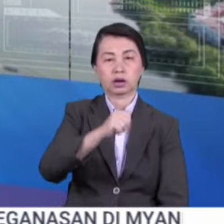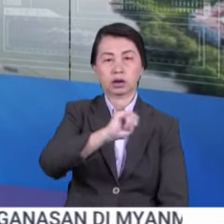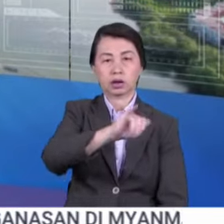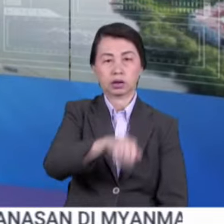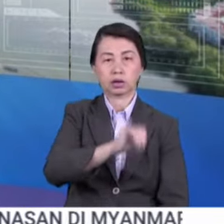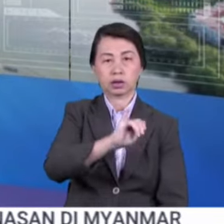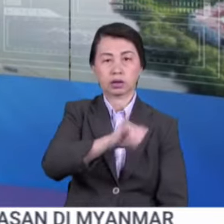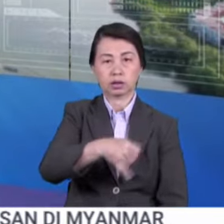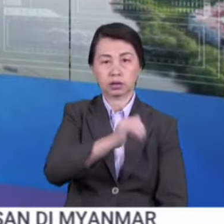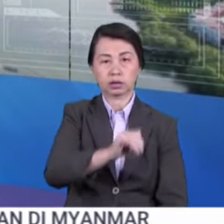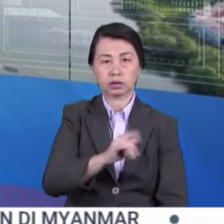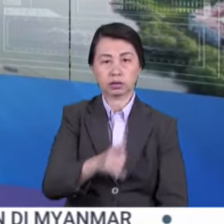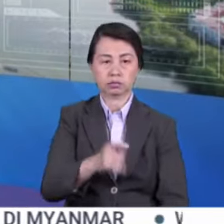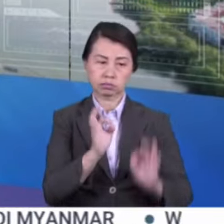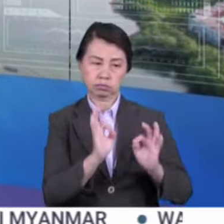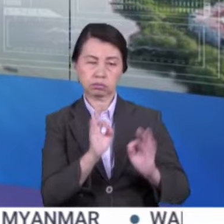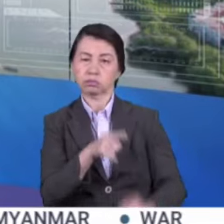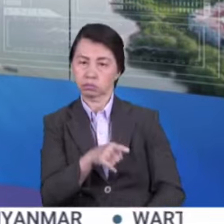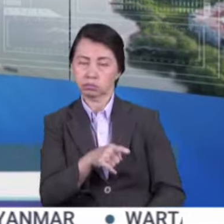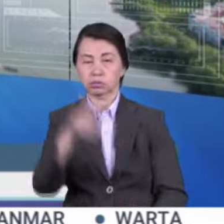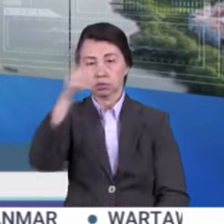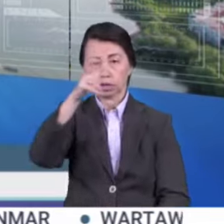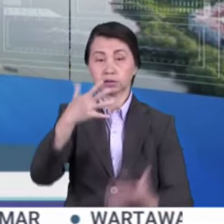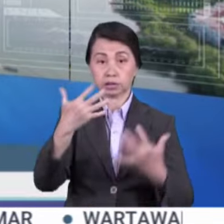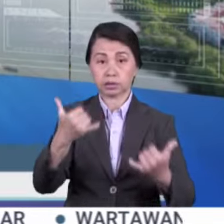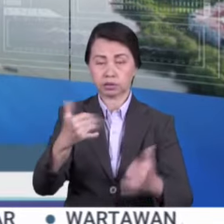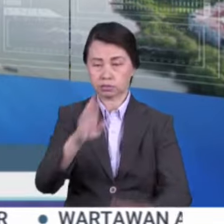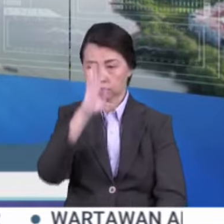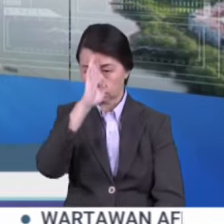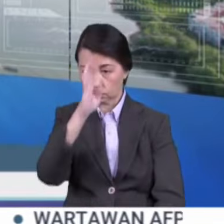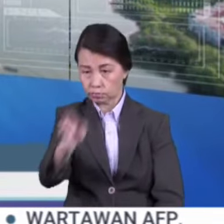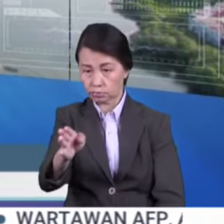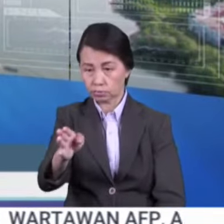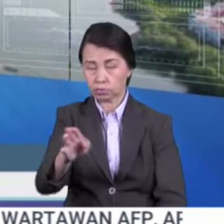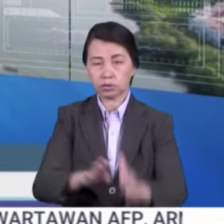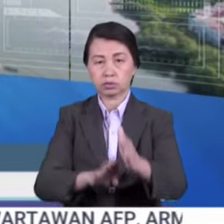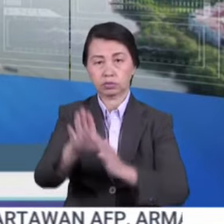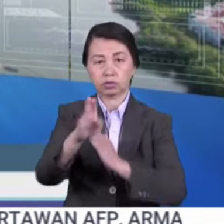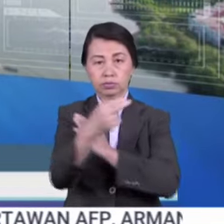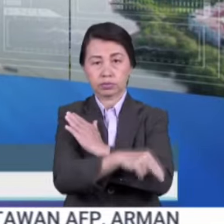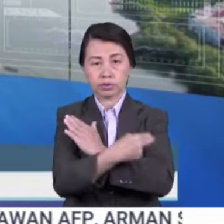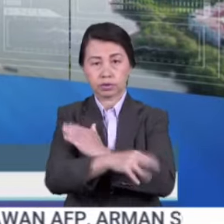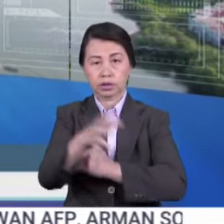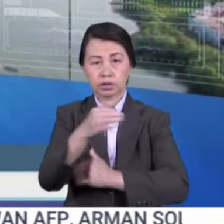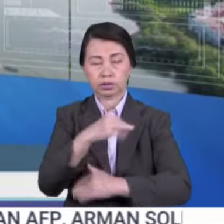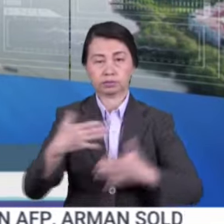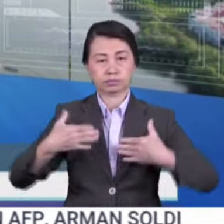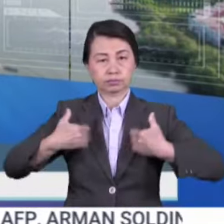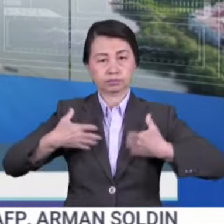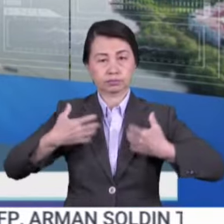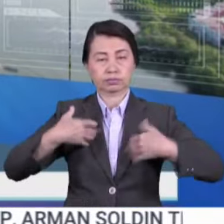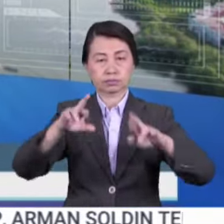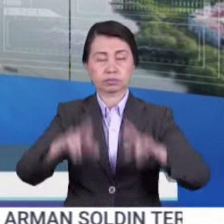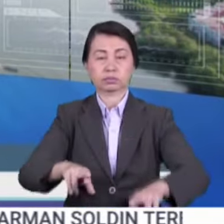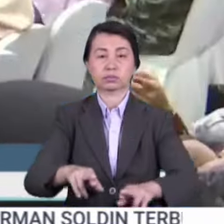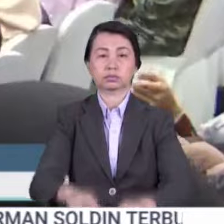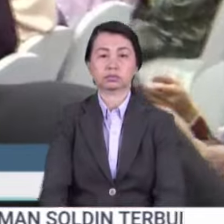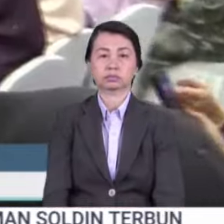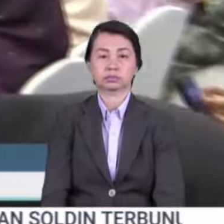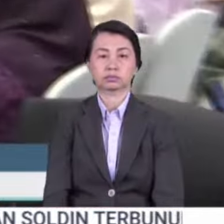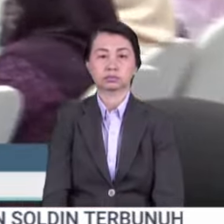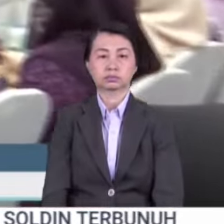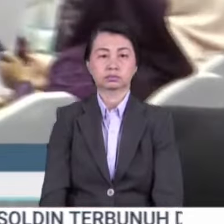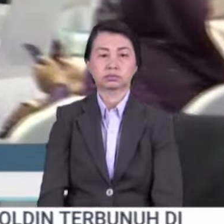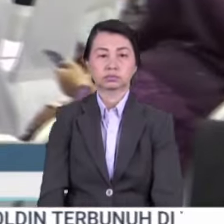Muhammad Nor adalah stabil. Katanya kerajaan ketika ini lebih fokus kepada pembangunan negeri dan kesejahteraan rakyat.